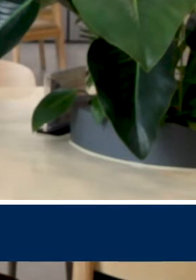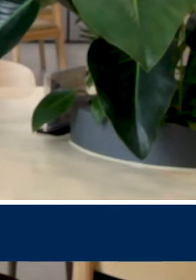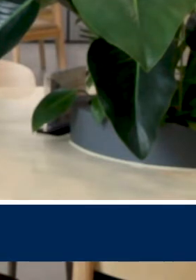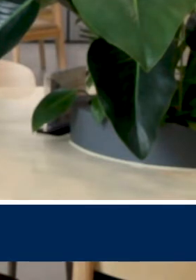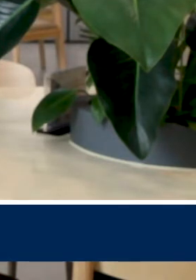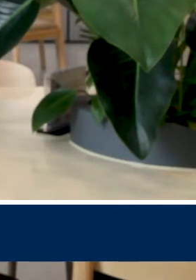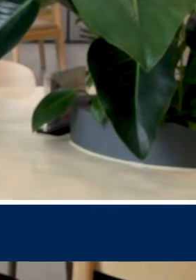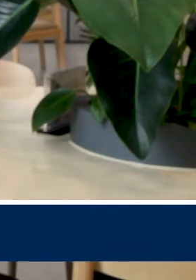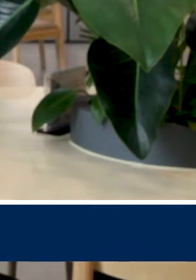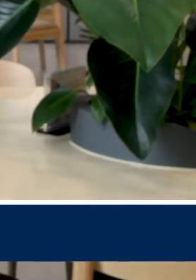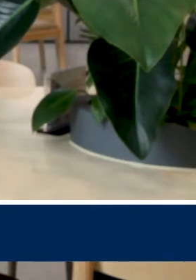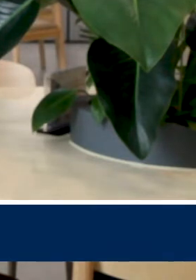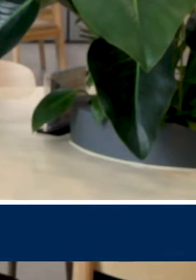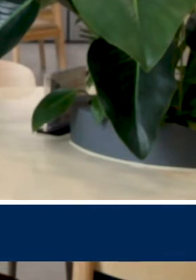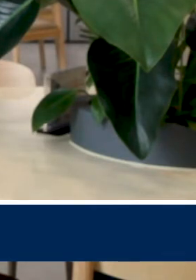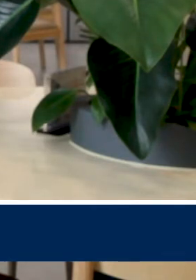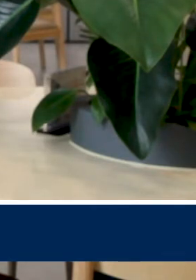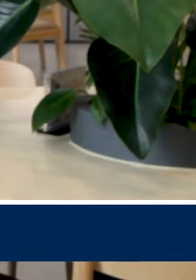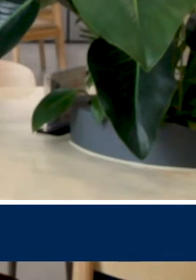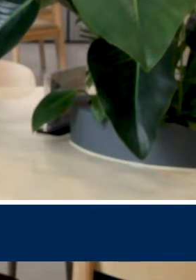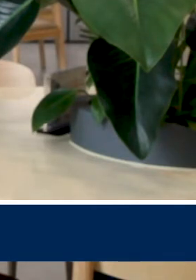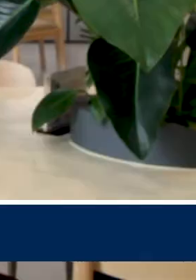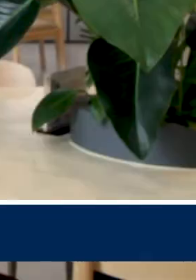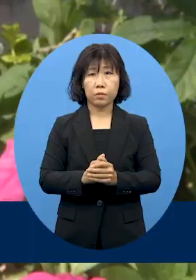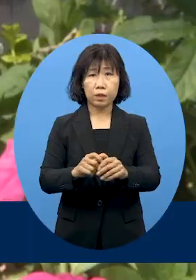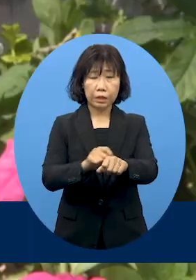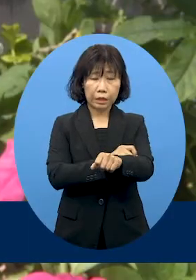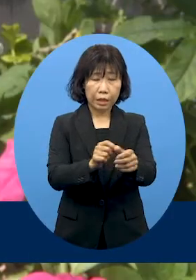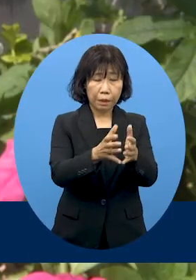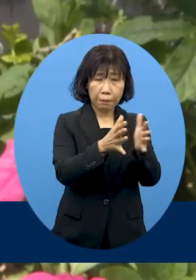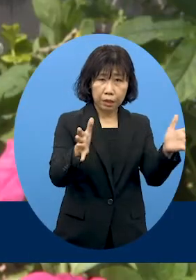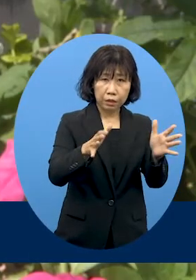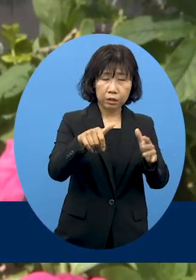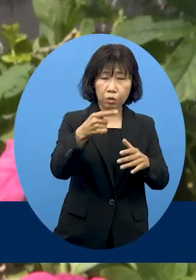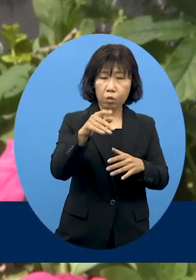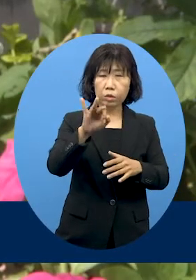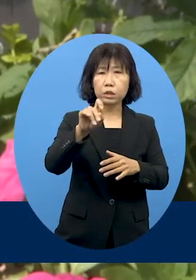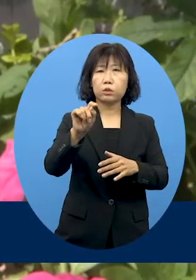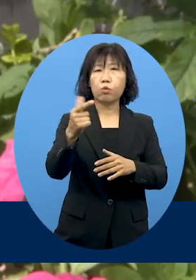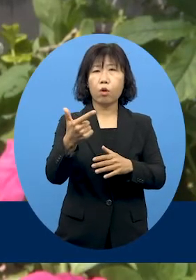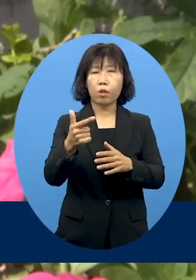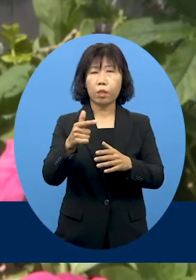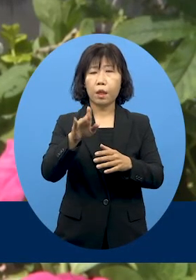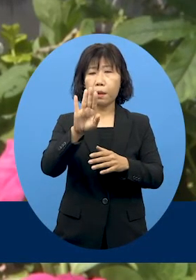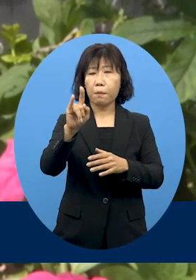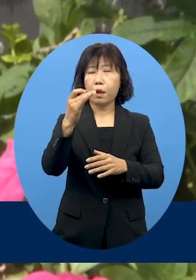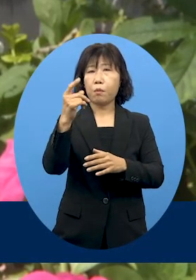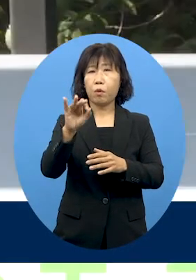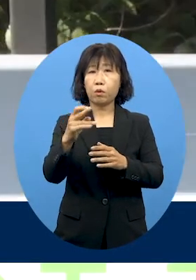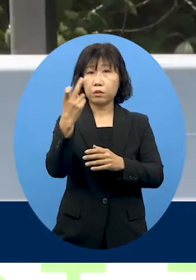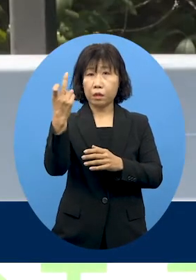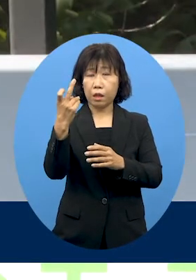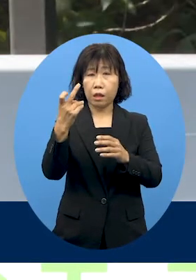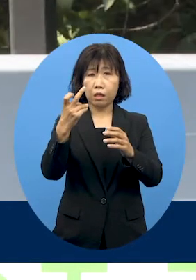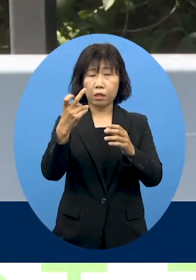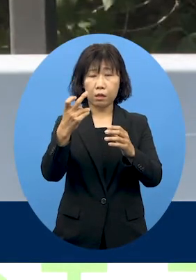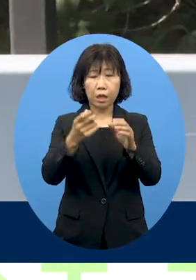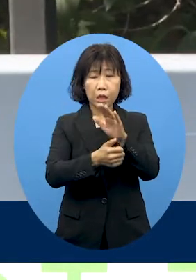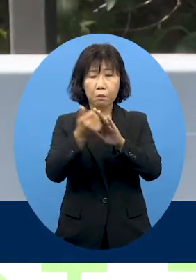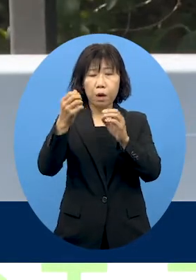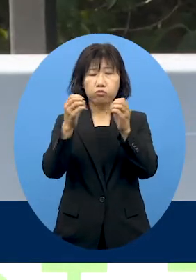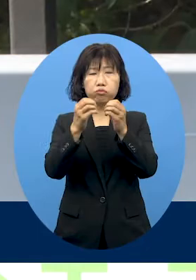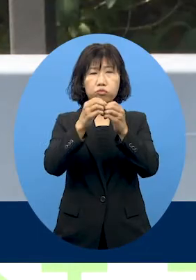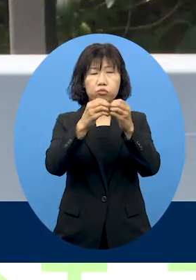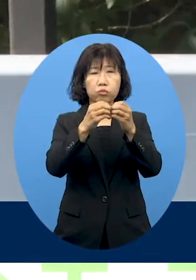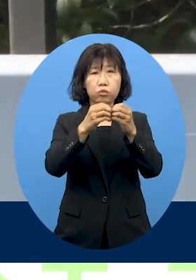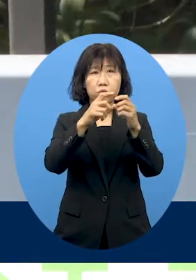동대문구가 되도록 최선의 노력을 다하도록 하겠습니다. 특히 아파트와 고시원, 배봉산 둘레길 등의 자살 예방